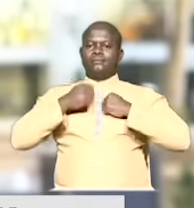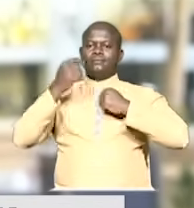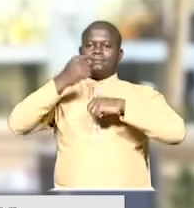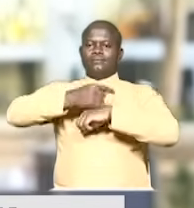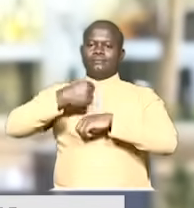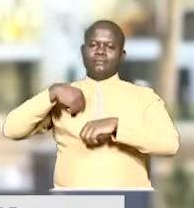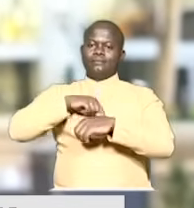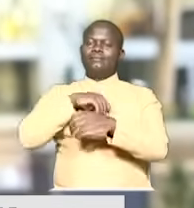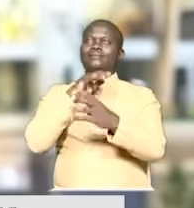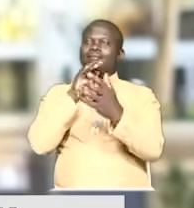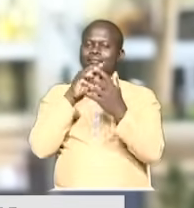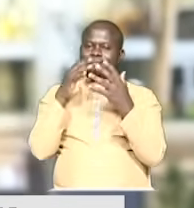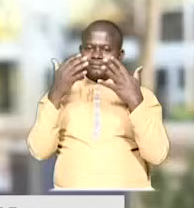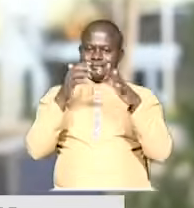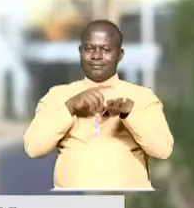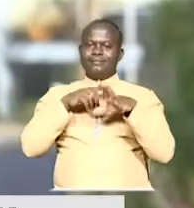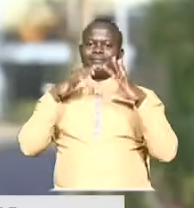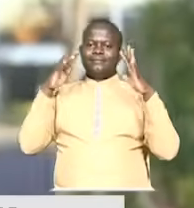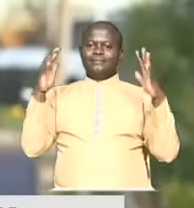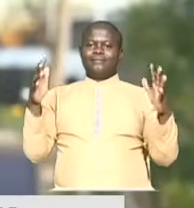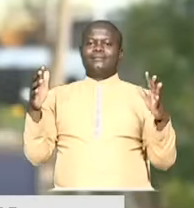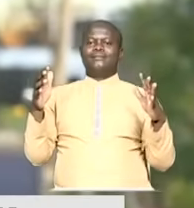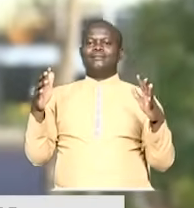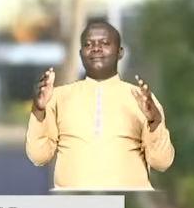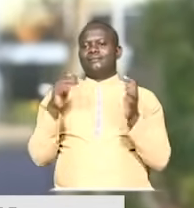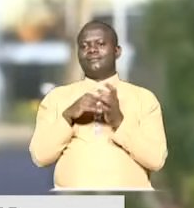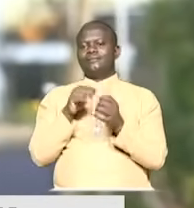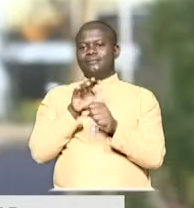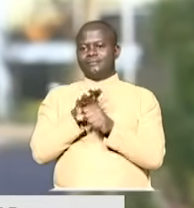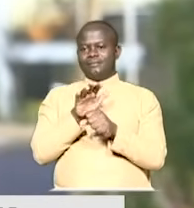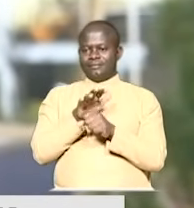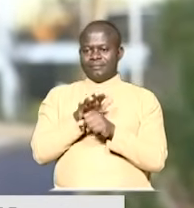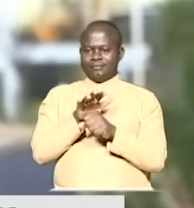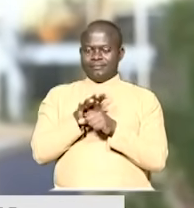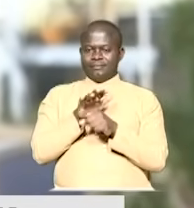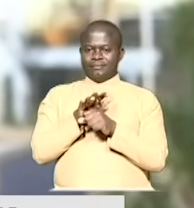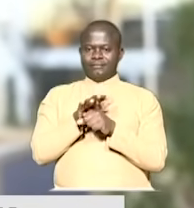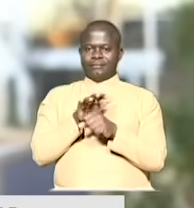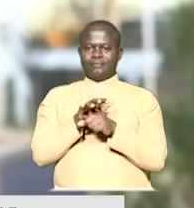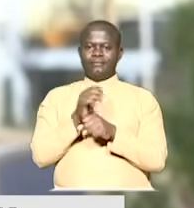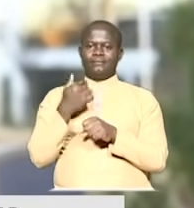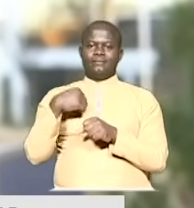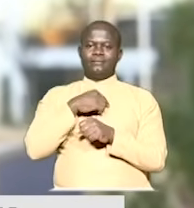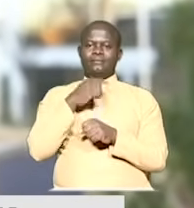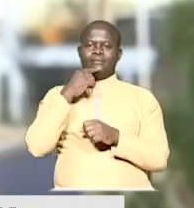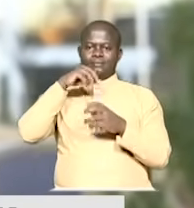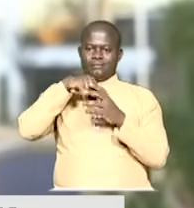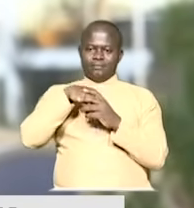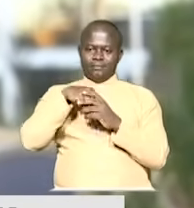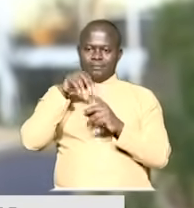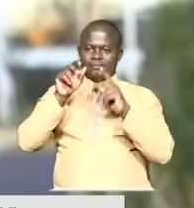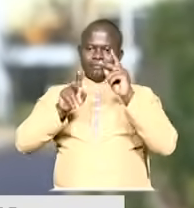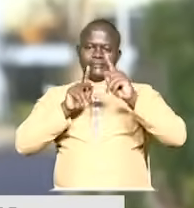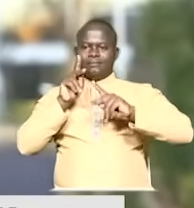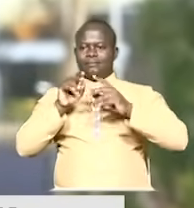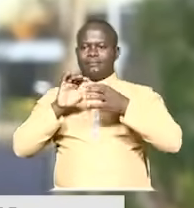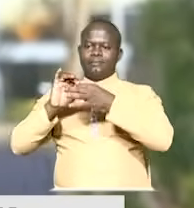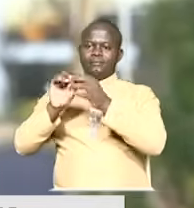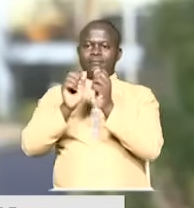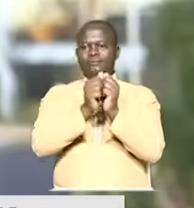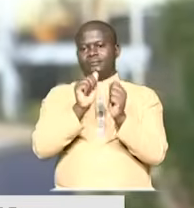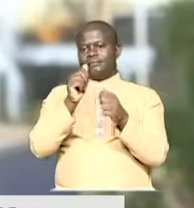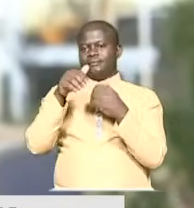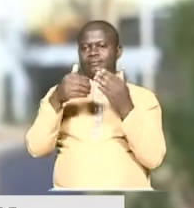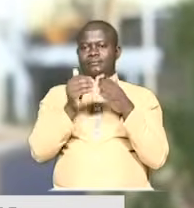twari tuyikumbuye cyane ko ndi no mu bantu twafatanyije n'abandi